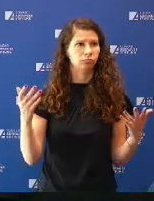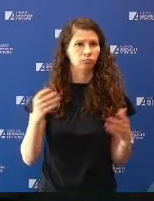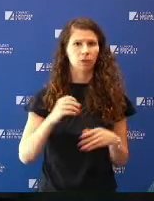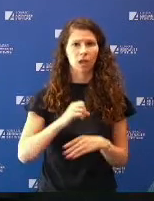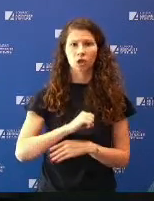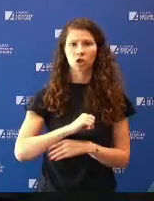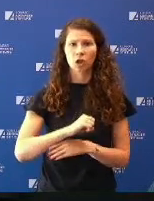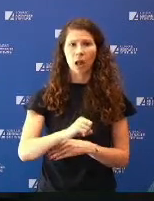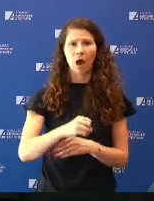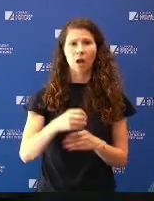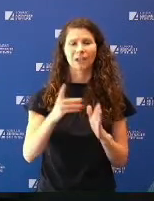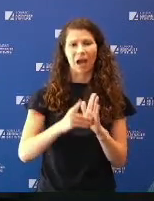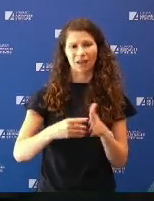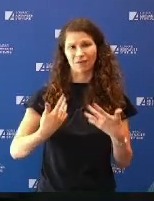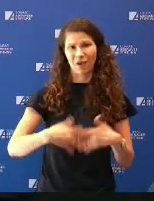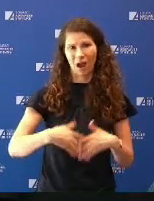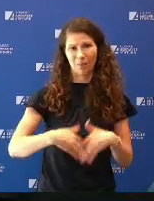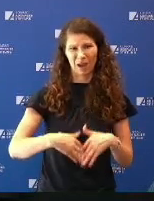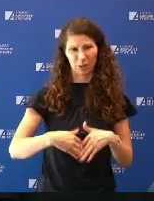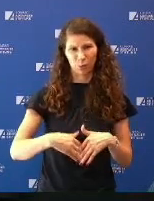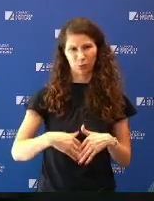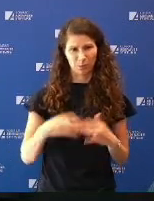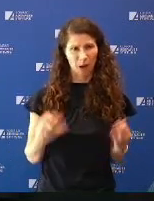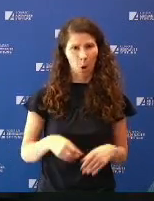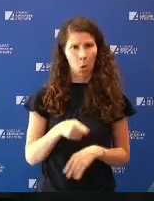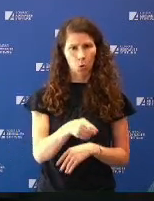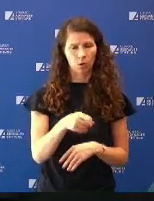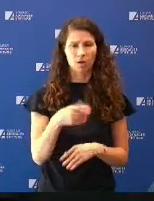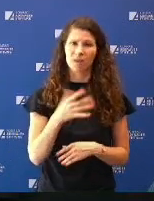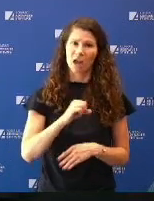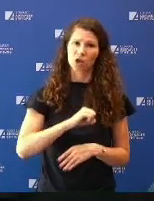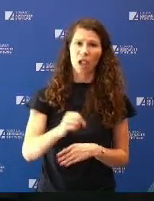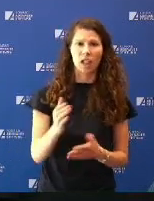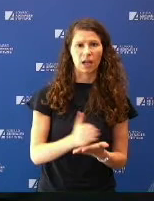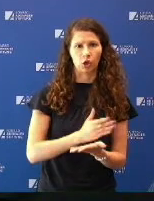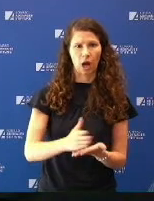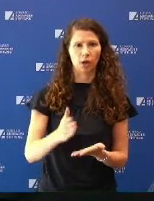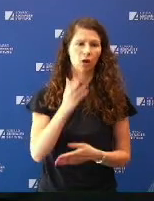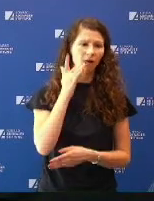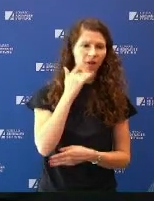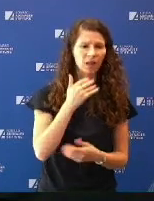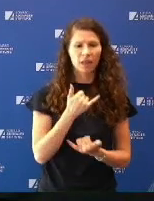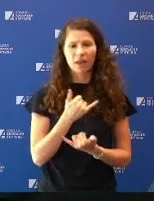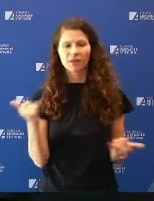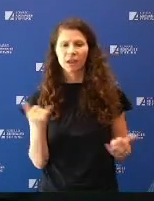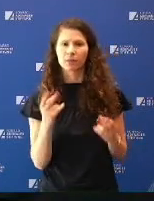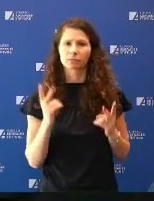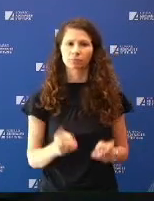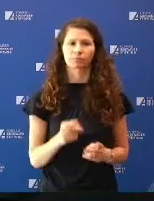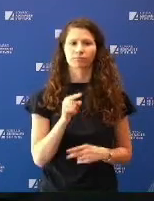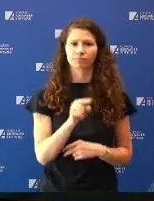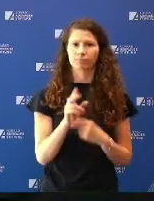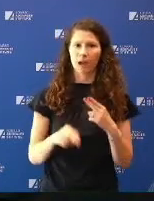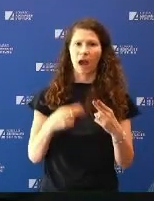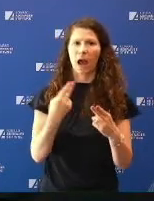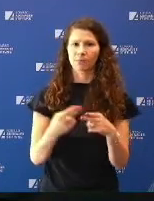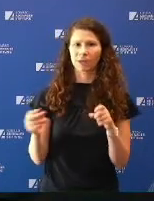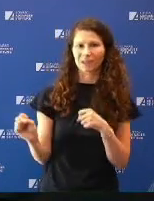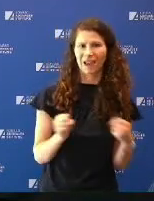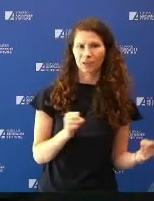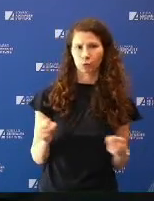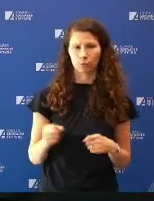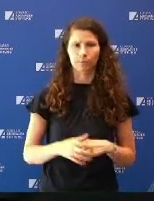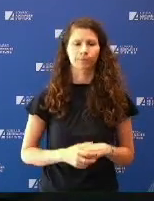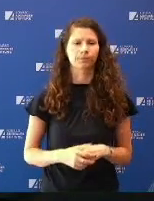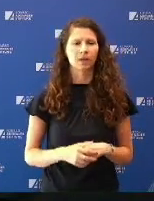noch schneller die Daten verarbeiten können, muss noch schneller Entscheidungen treffen, wann wie adäquat reagiert werden muss. Mhm. Und zum